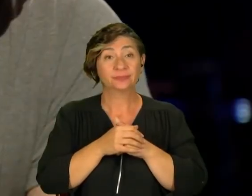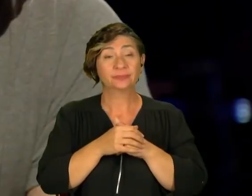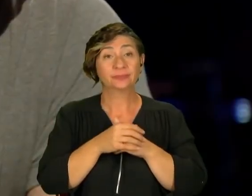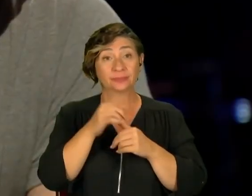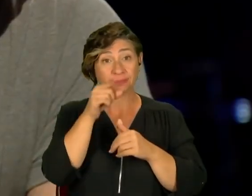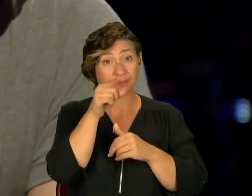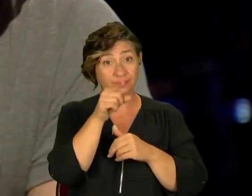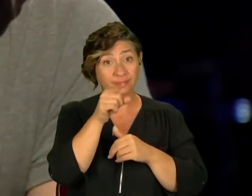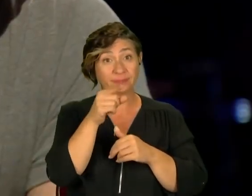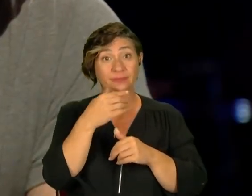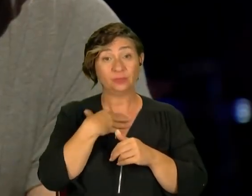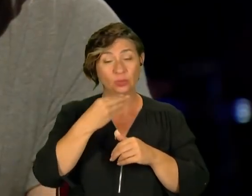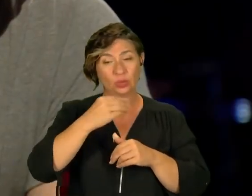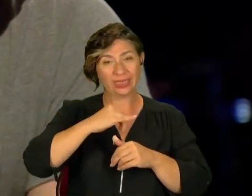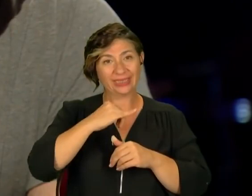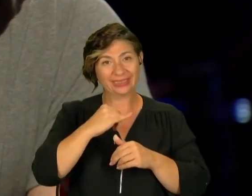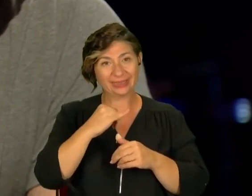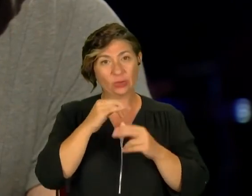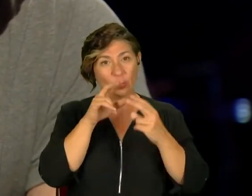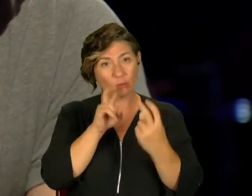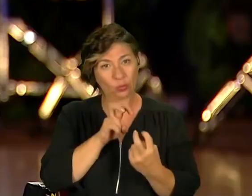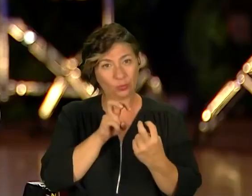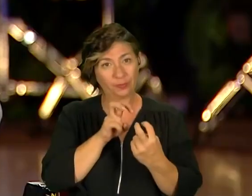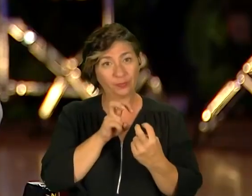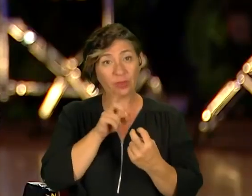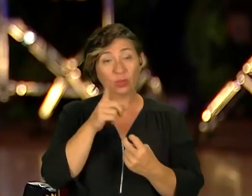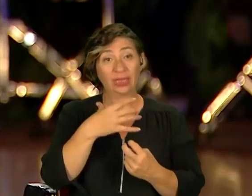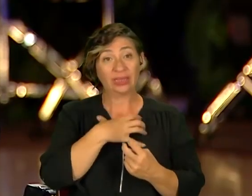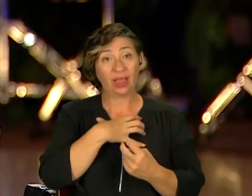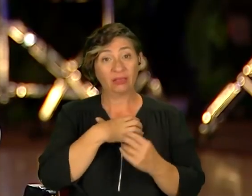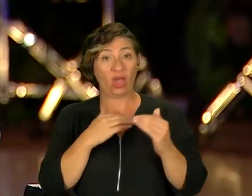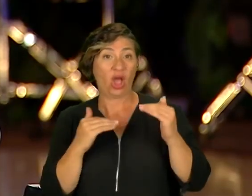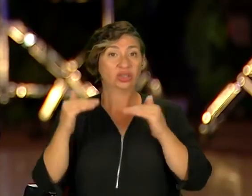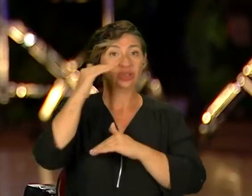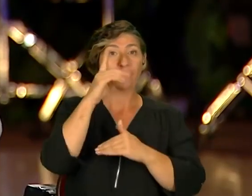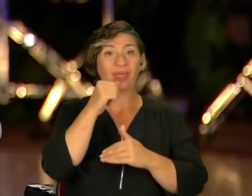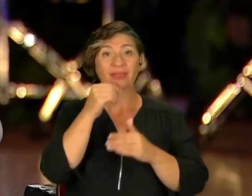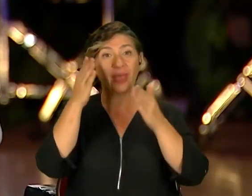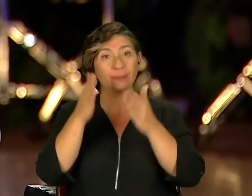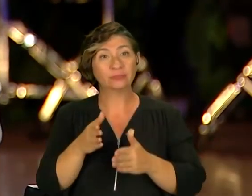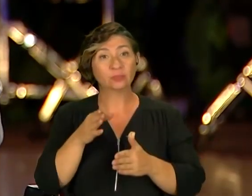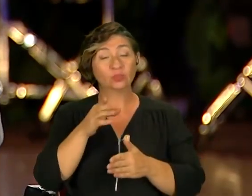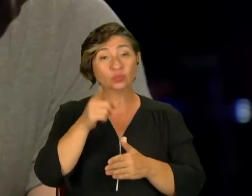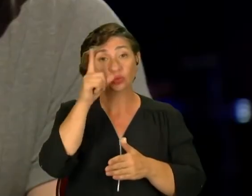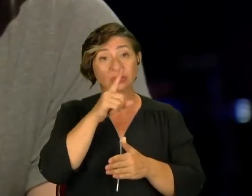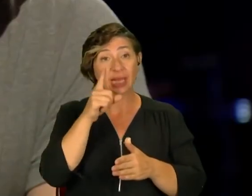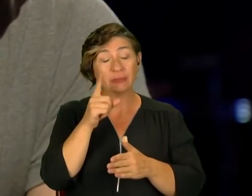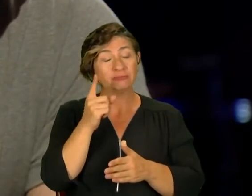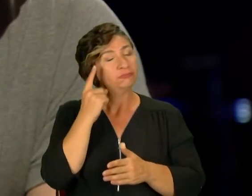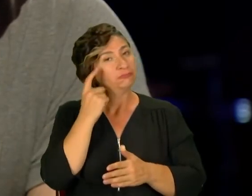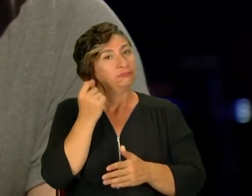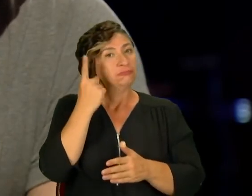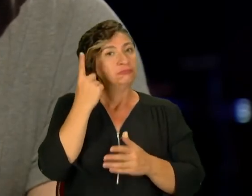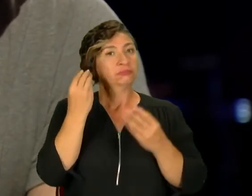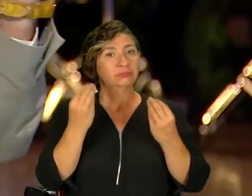Tabii ki Berk'le ben yakın oturdum. Bir kere bu kendini aşan bir adam. Bu açıdan da ilham verici